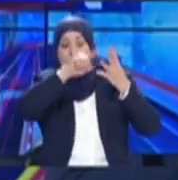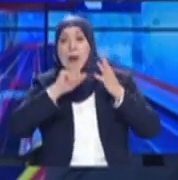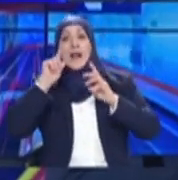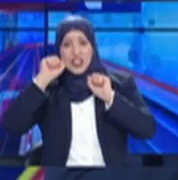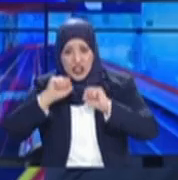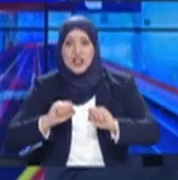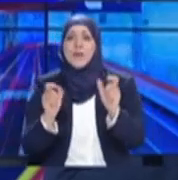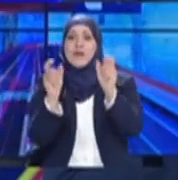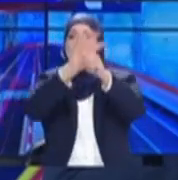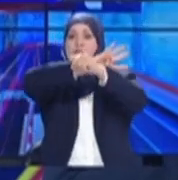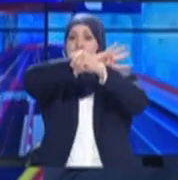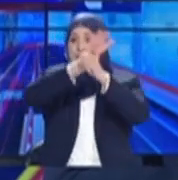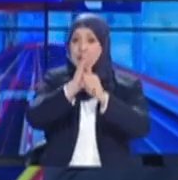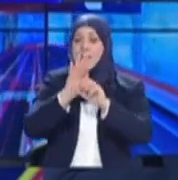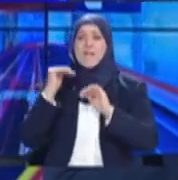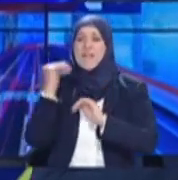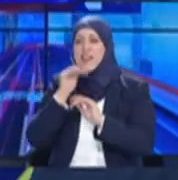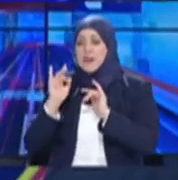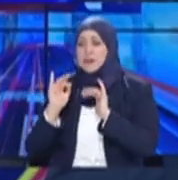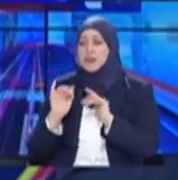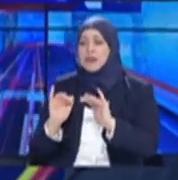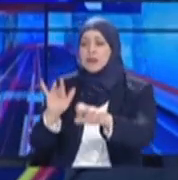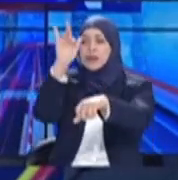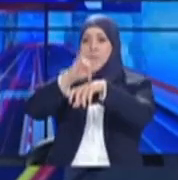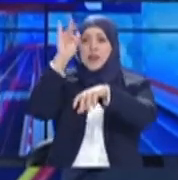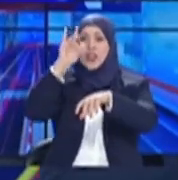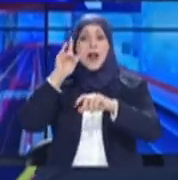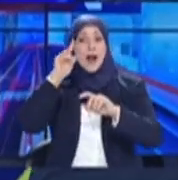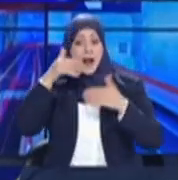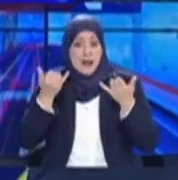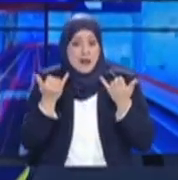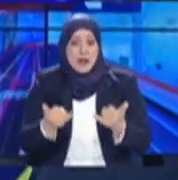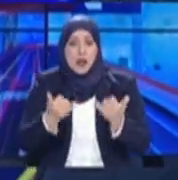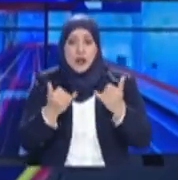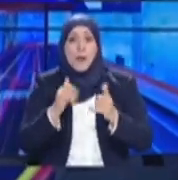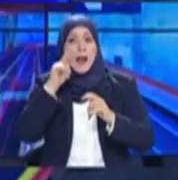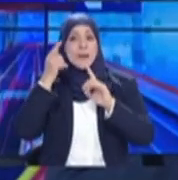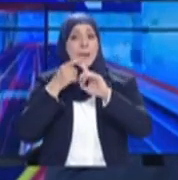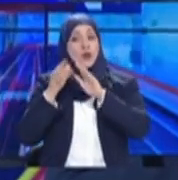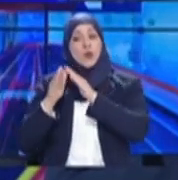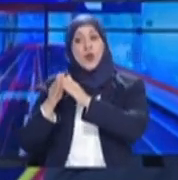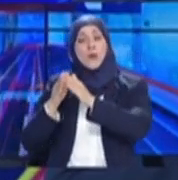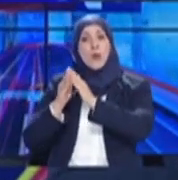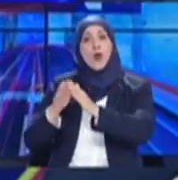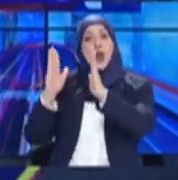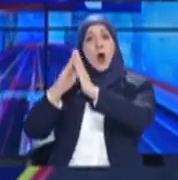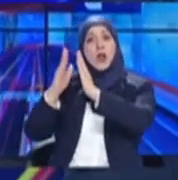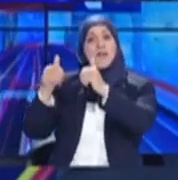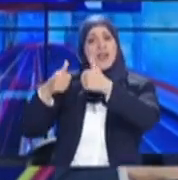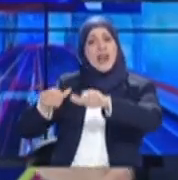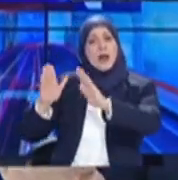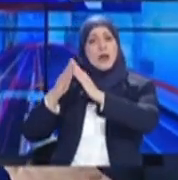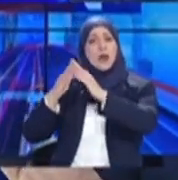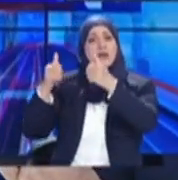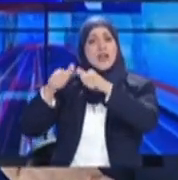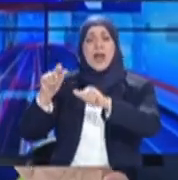من قبل البلديه اي انهم اليوم هما طلبنا منهم انهم يقعدوا في ديارهم ومش لازم يلتحقوا